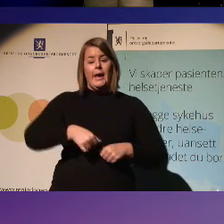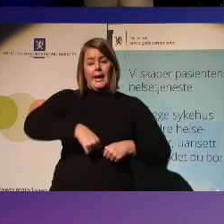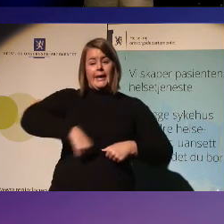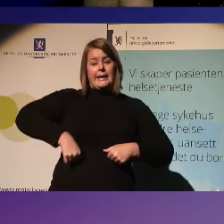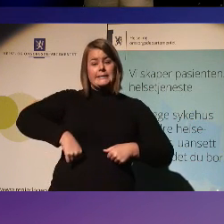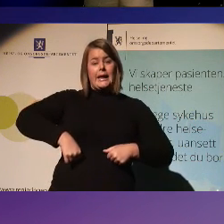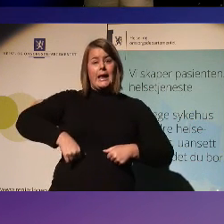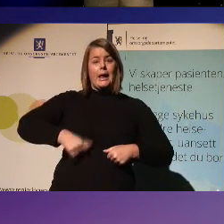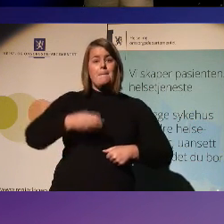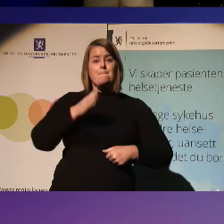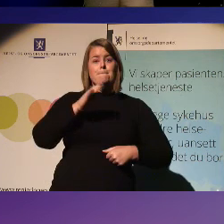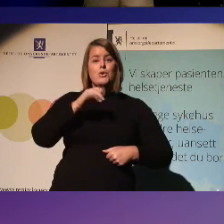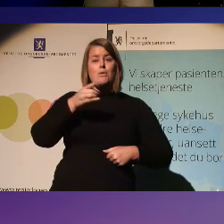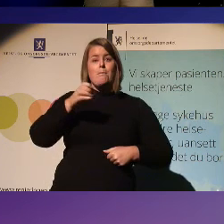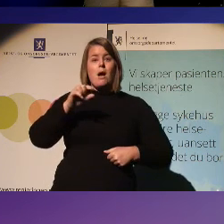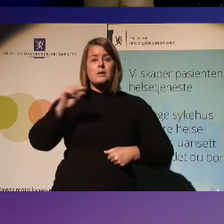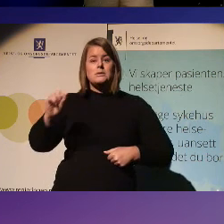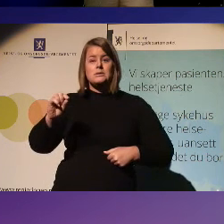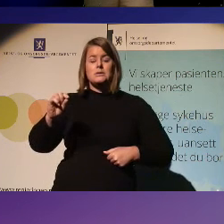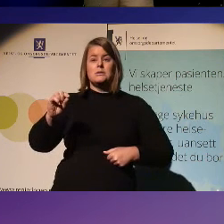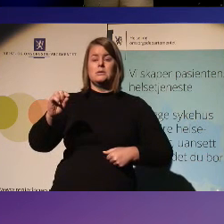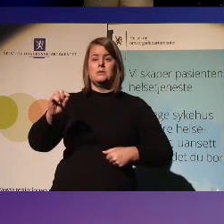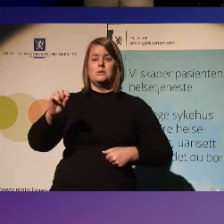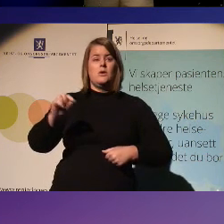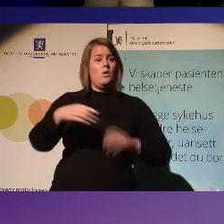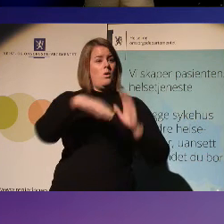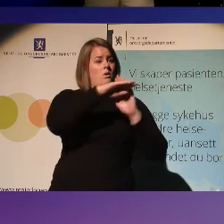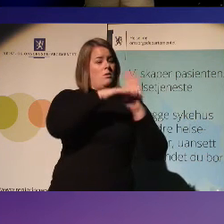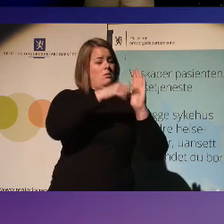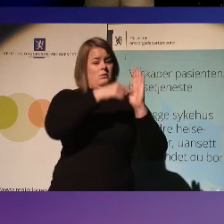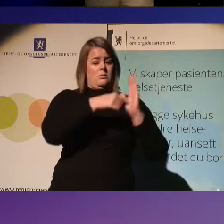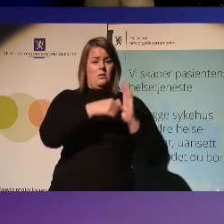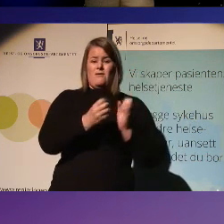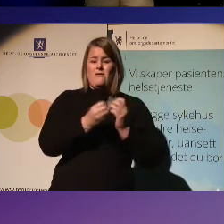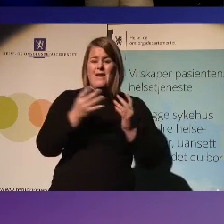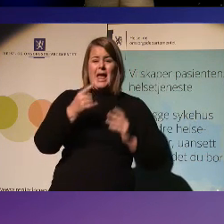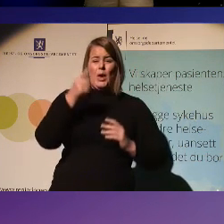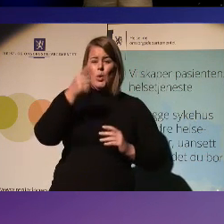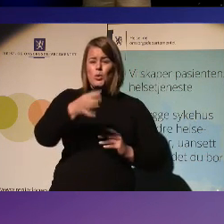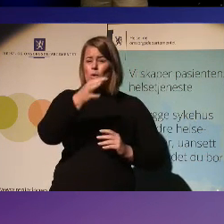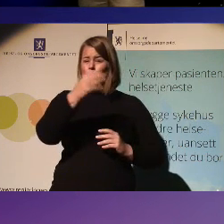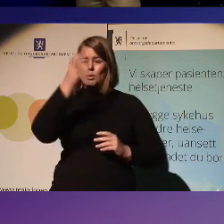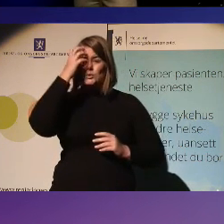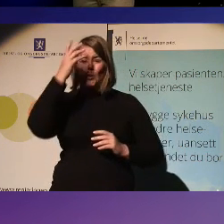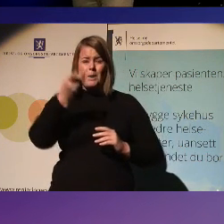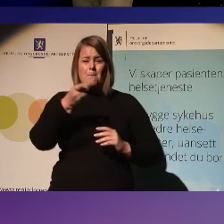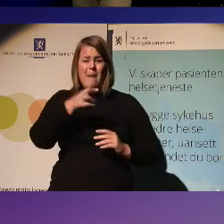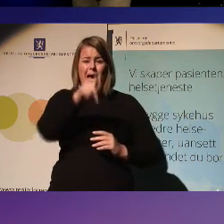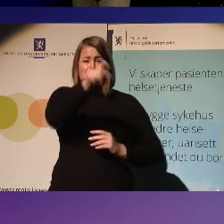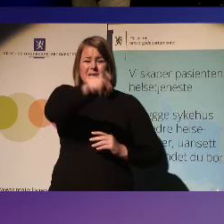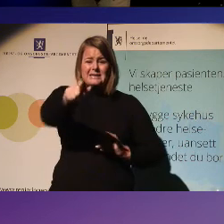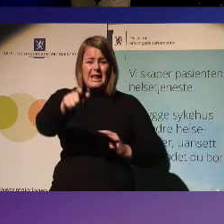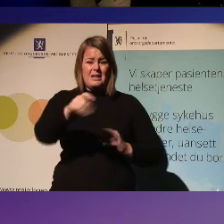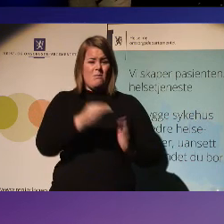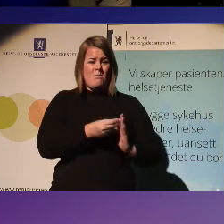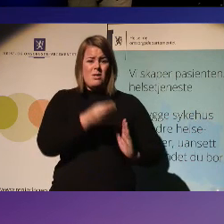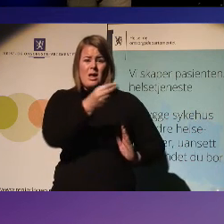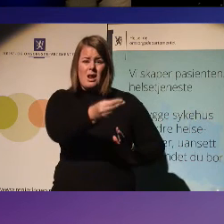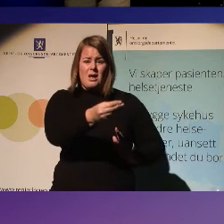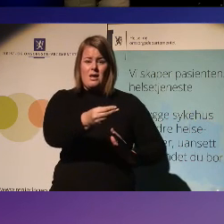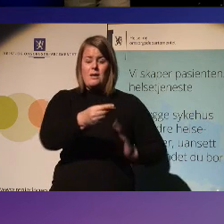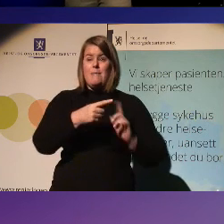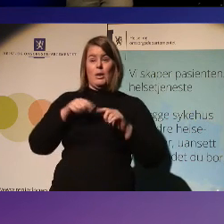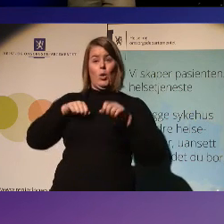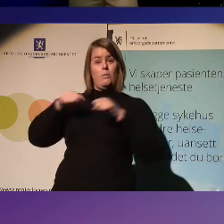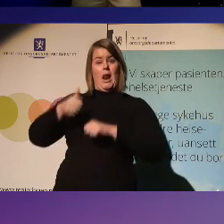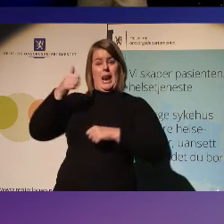Der utløser en helt ordinær overlege flere hundre tusener per pasient. Mens som kommunal leder så